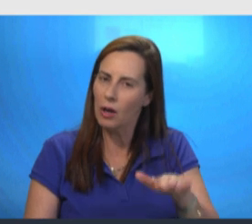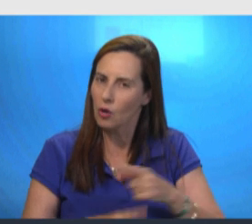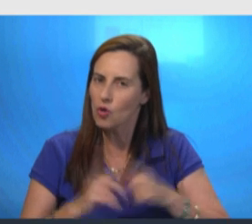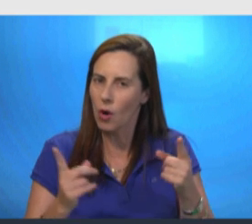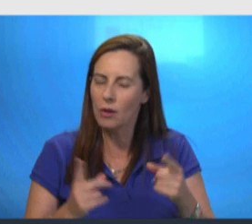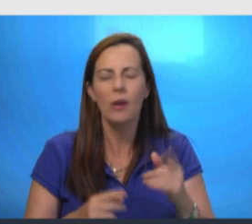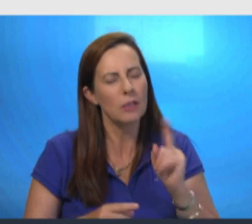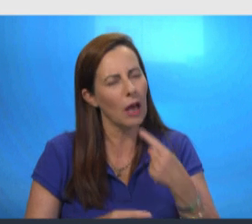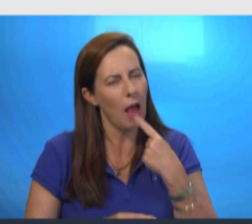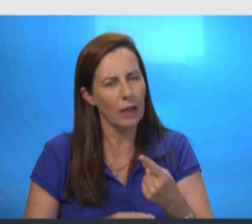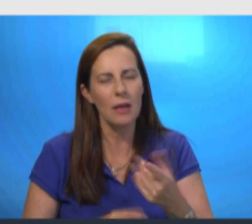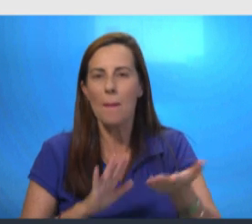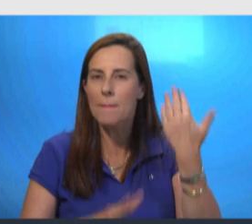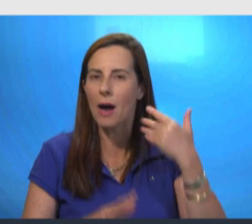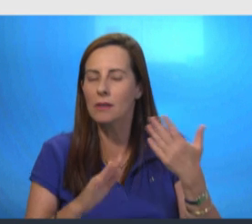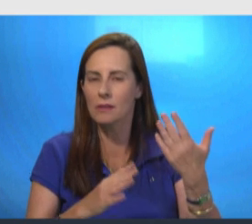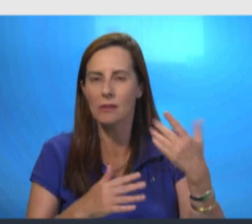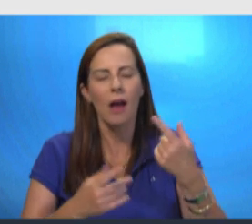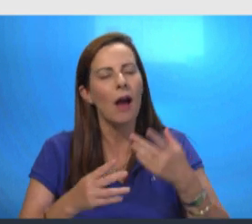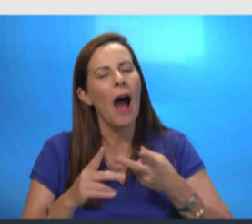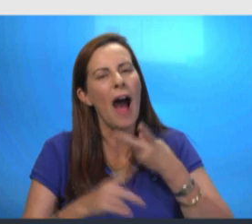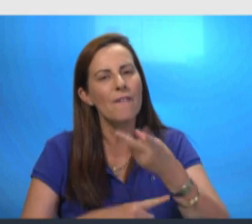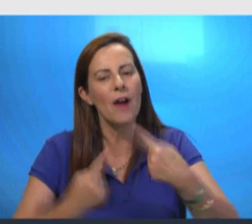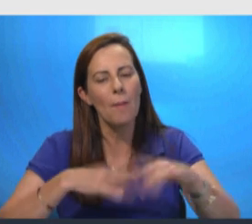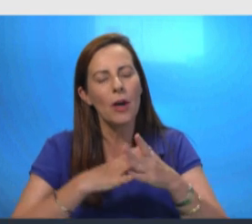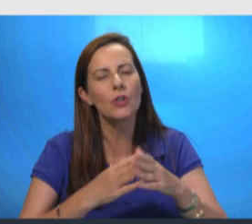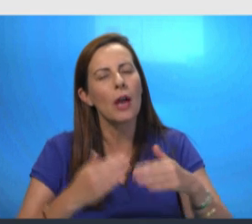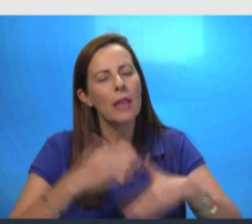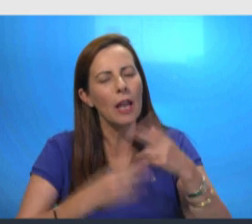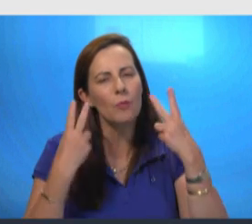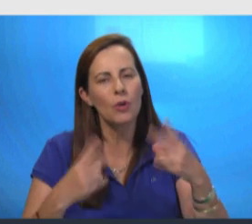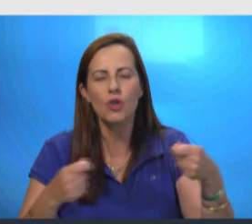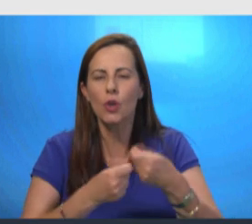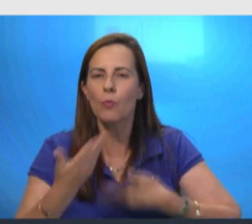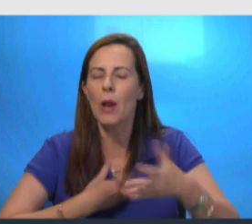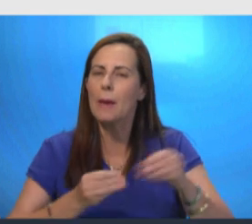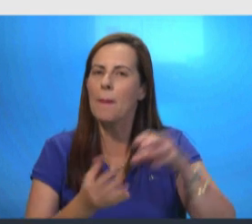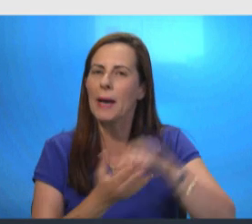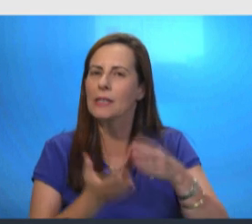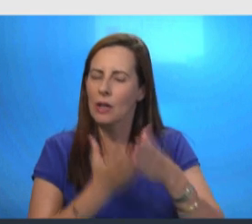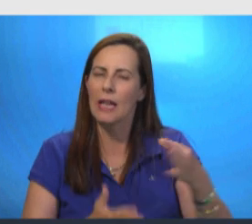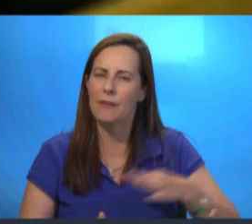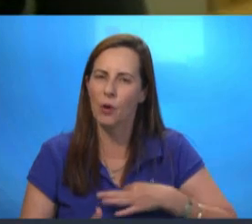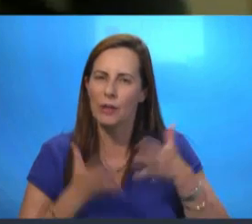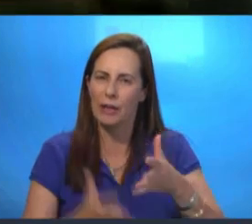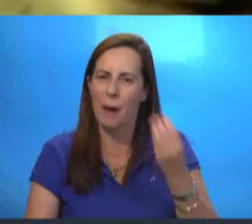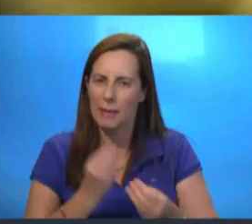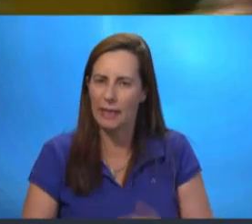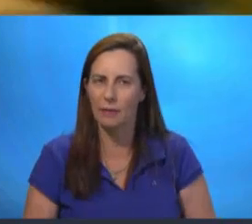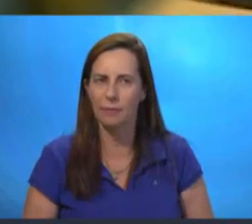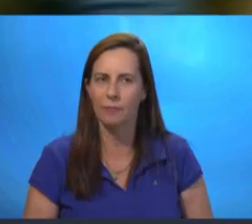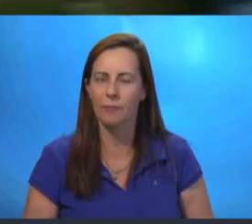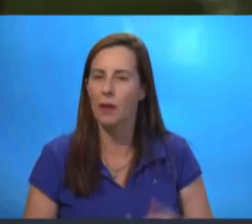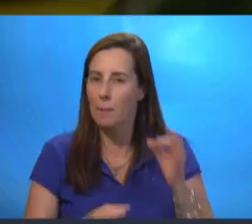ראוי לציין כי מאז עברה מחש תהליך למידה משמעותי תוך שיתוף פעולה הדוק עם מרכזי הסיוע לנפגעות תקיפה מינית.